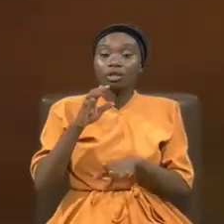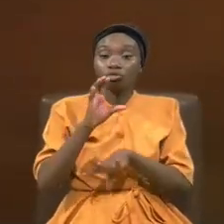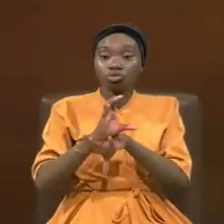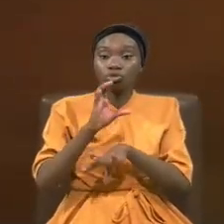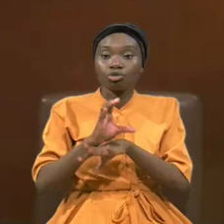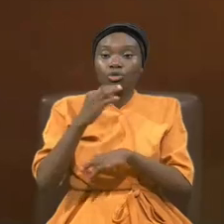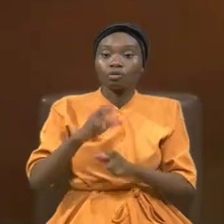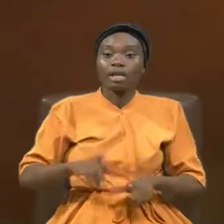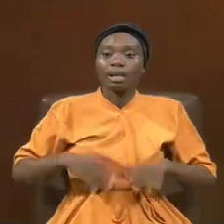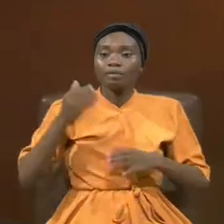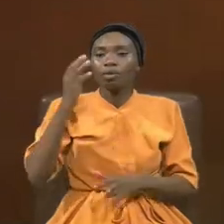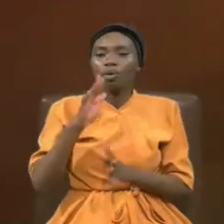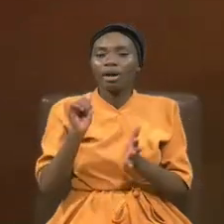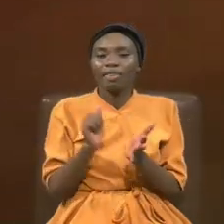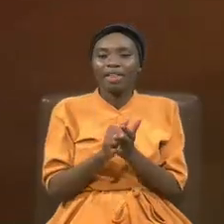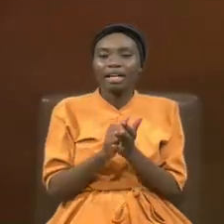Dieu vivant,